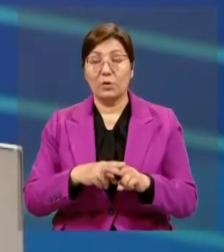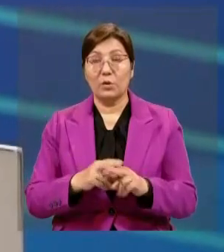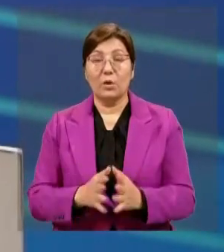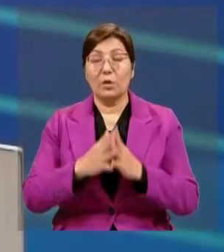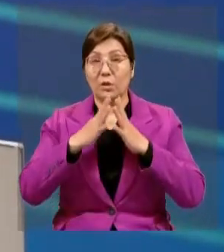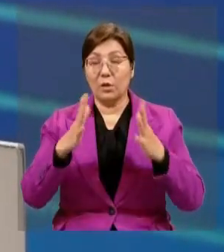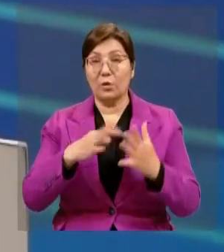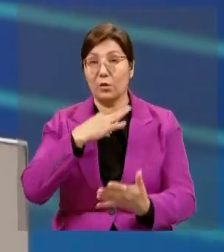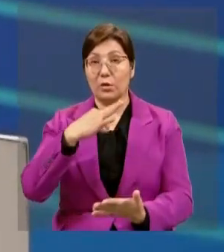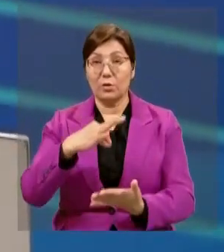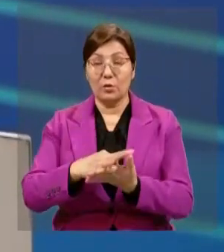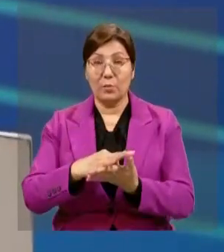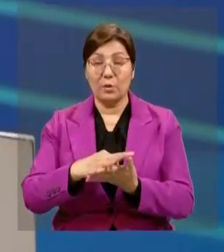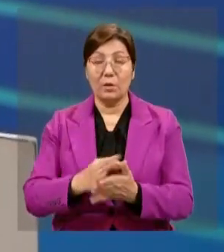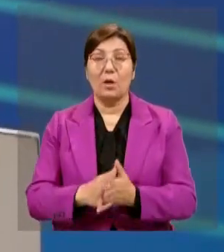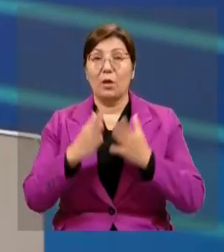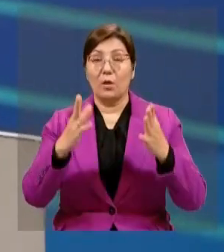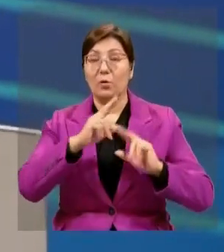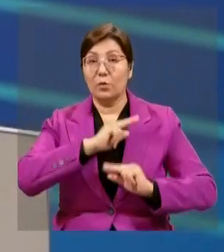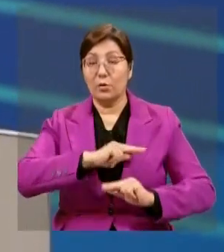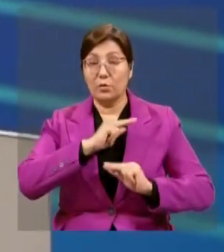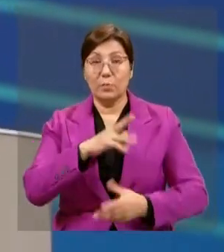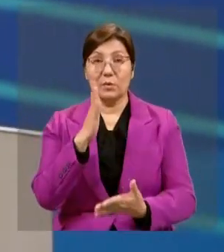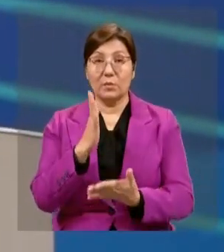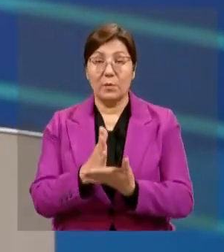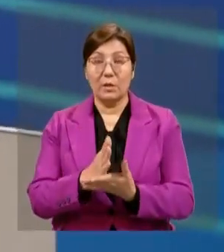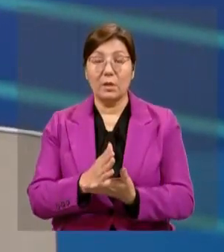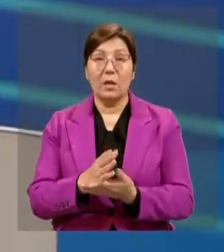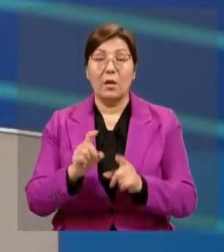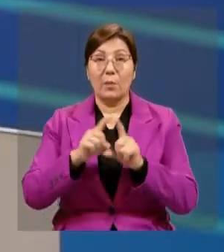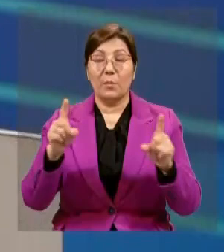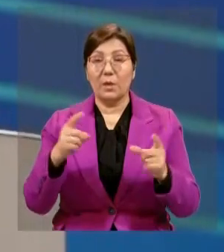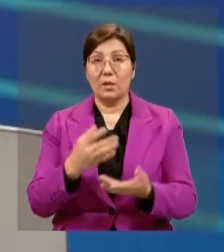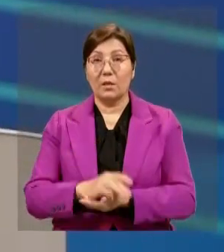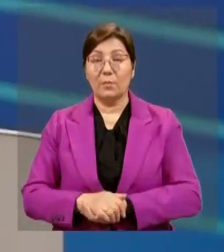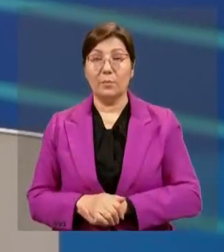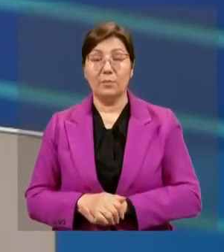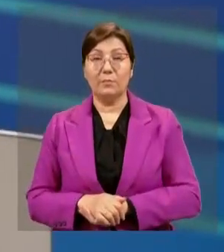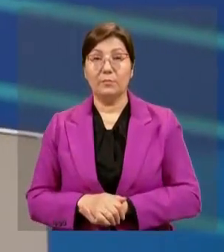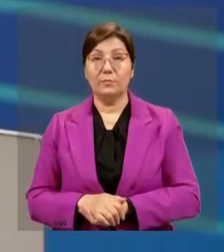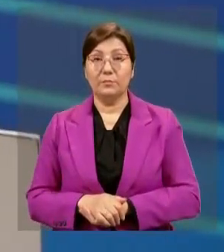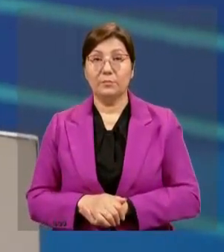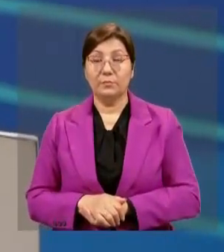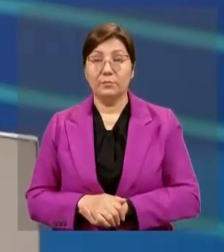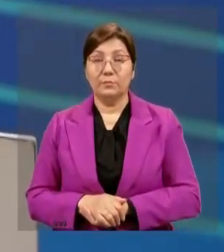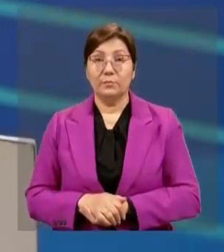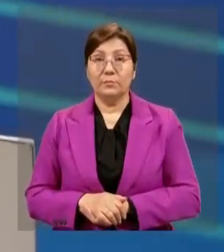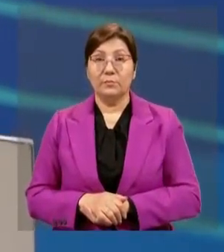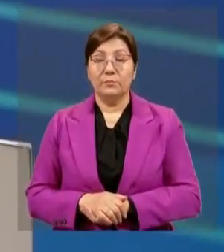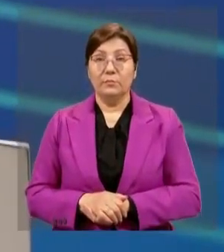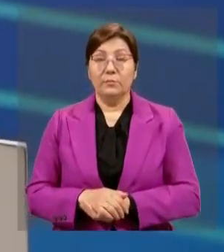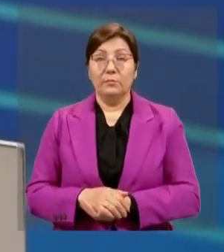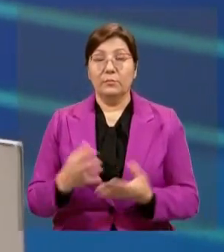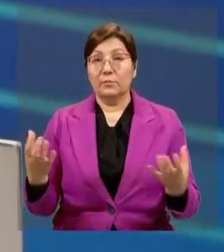үлкен жауапкершілікпен үлкен жұмыс. Өйткені тірек мектеп өз өзіне тірек бола алмайды. Жалпы тірек